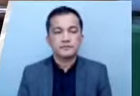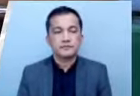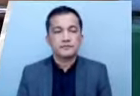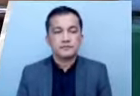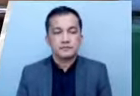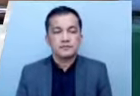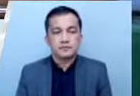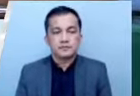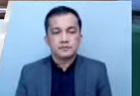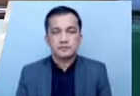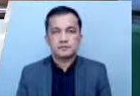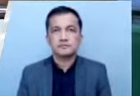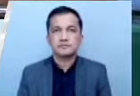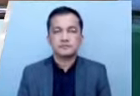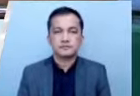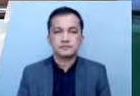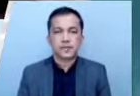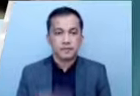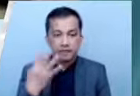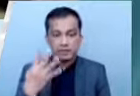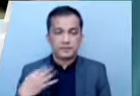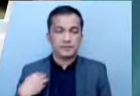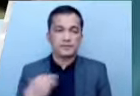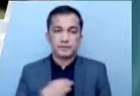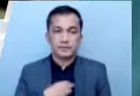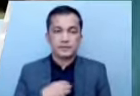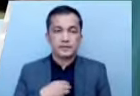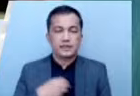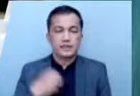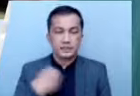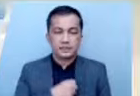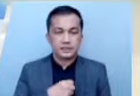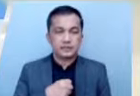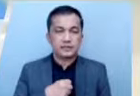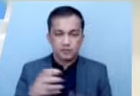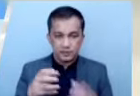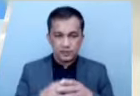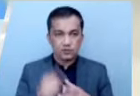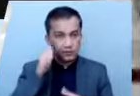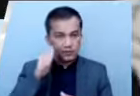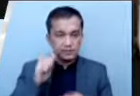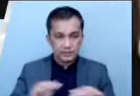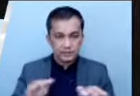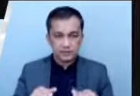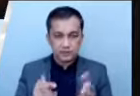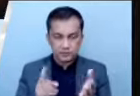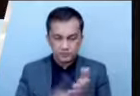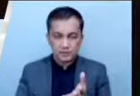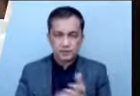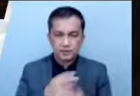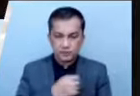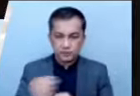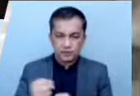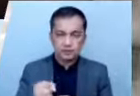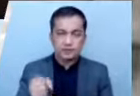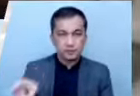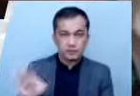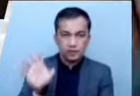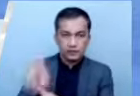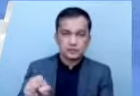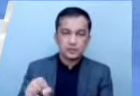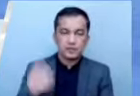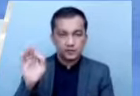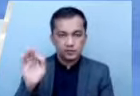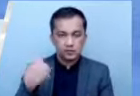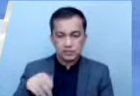Apat na miyembro na ng Senate Committee on Women and Children ang pumirma para bawiin ang pagpapa-aresto kay Pastor Apollo Quiboloy. Kailangan ng pirma